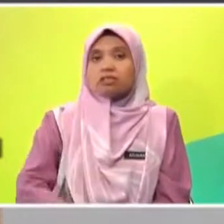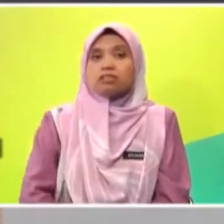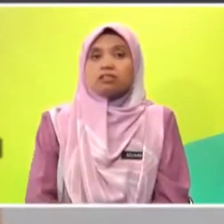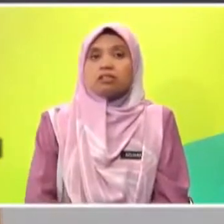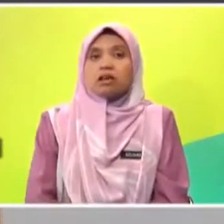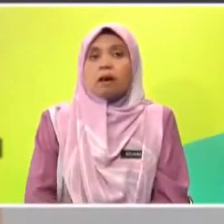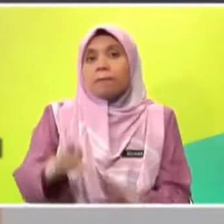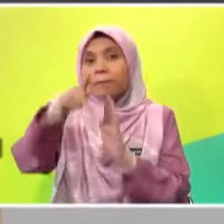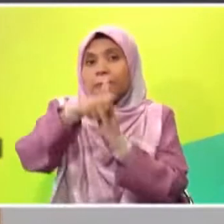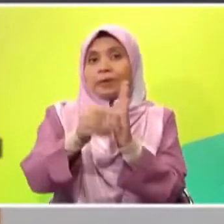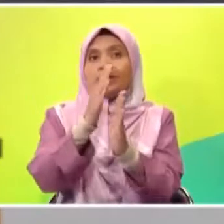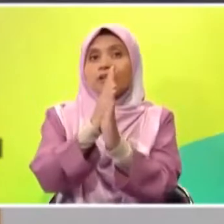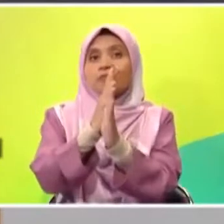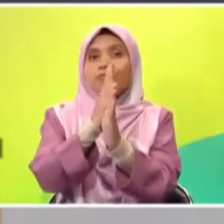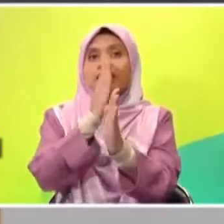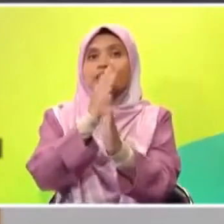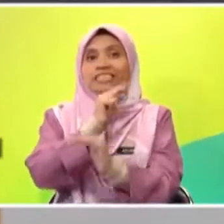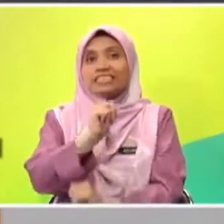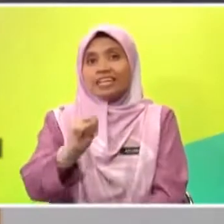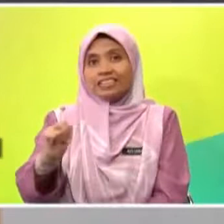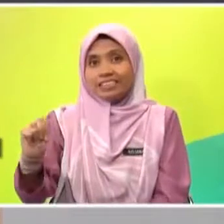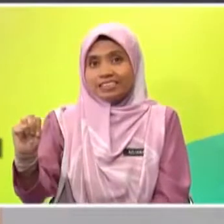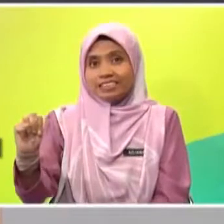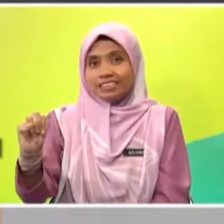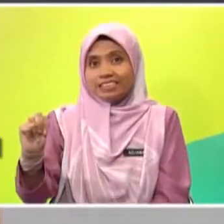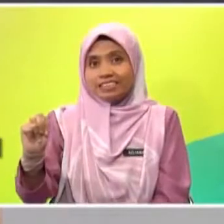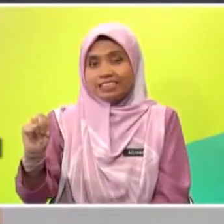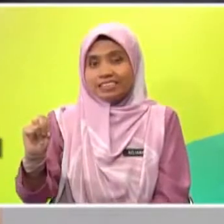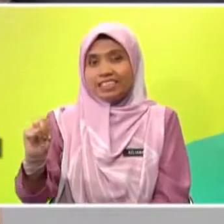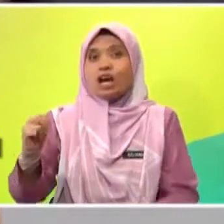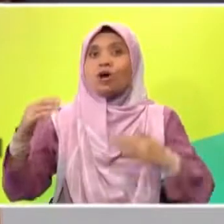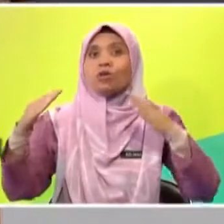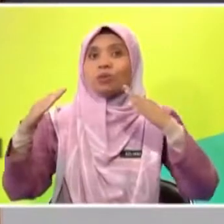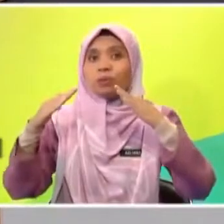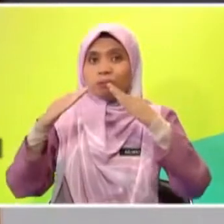verba Design by di rumah